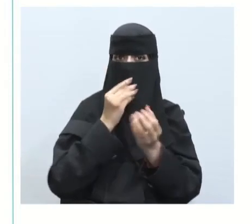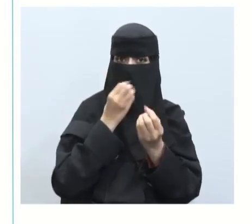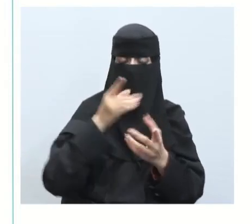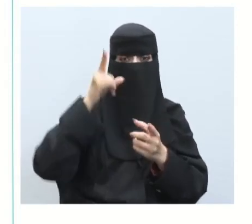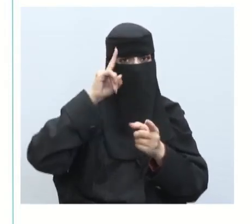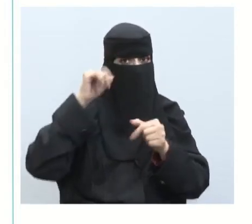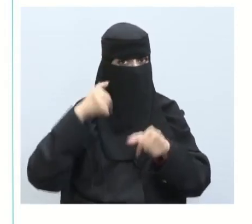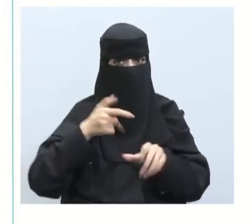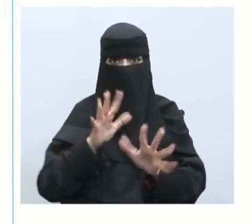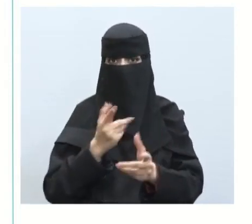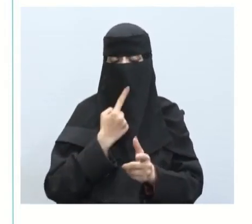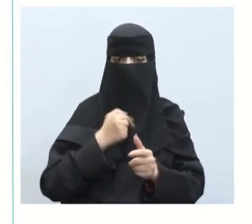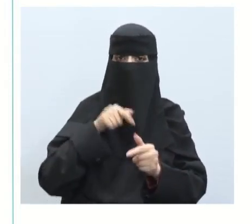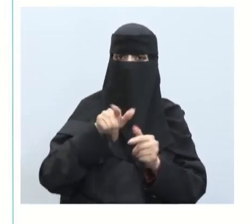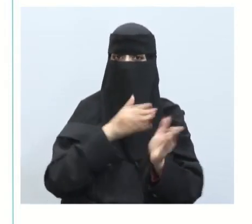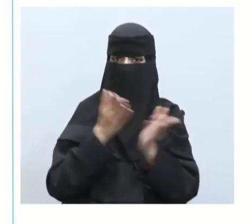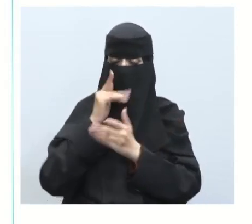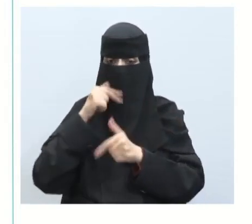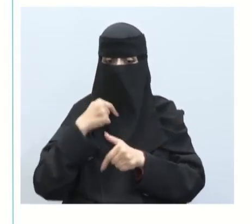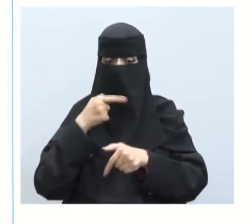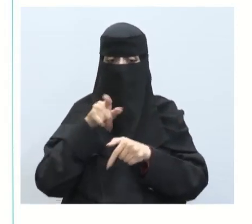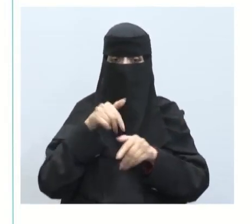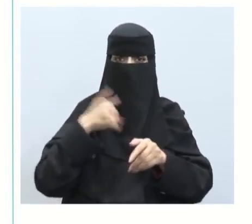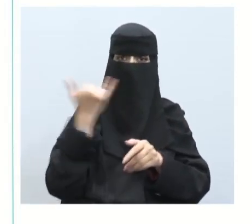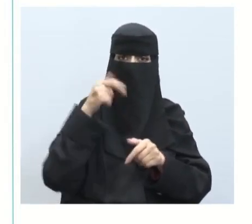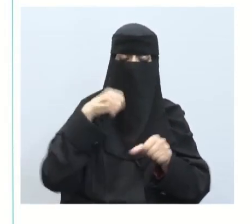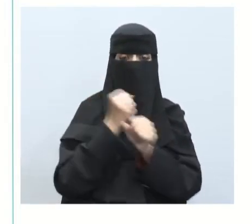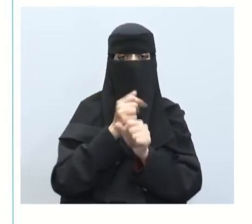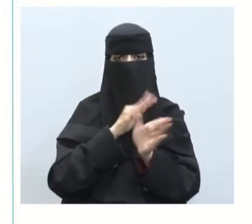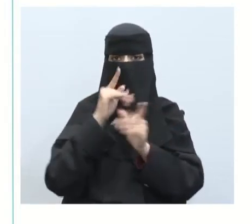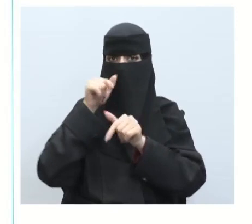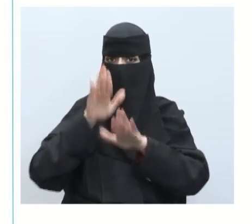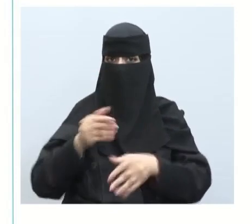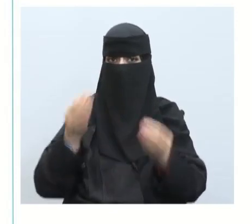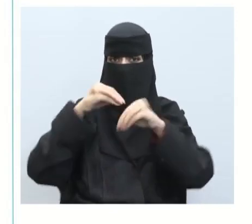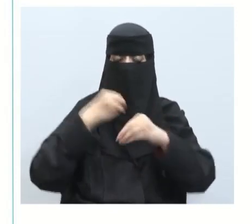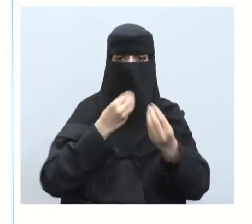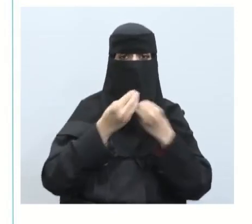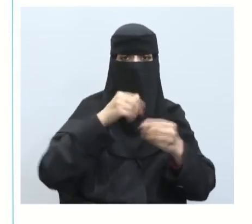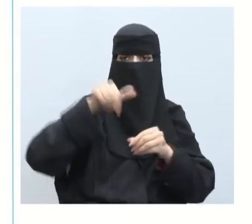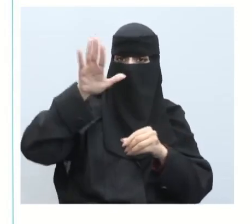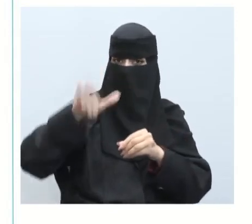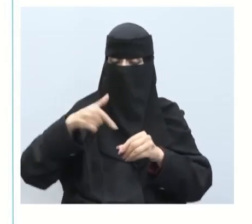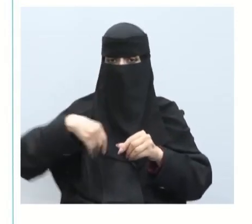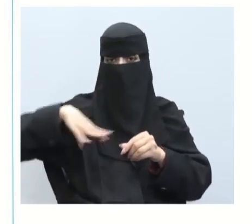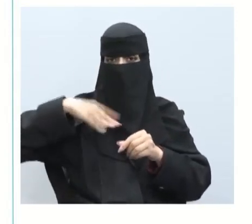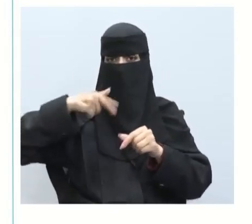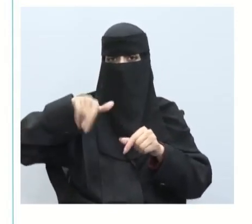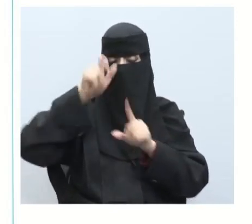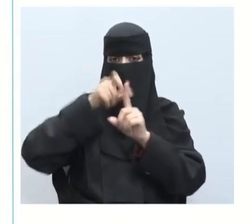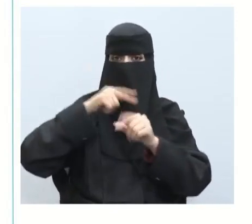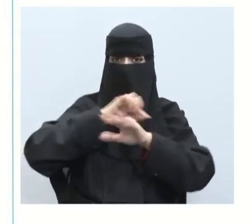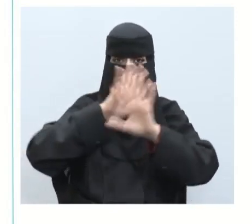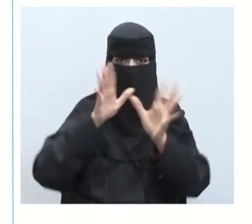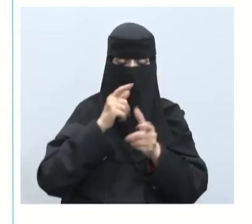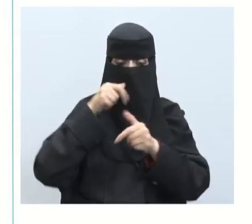يعرف ماذا يريدون يلبي رغباتهم وبالتالي يسهل لهم العمل وايضا يتعامل مع بقيه المدراء او المديرين في